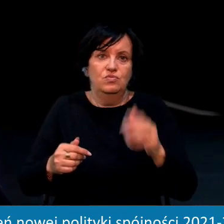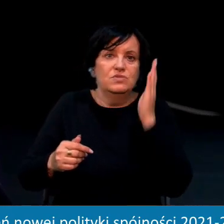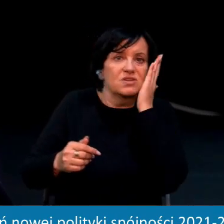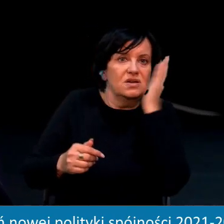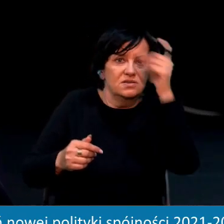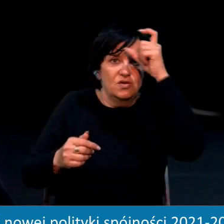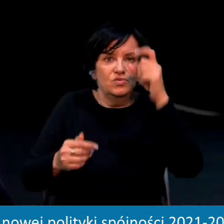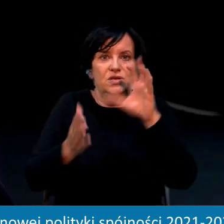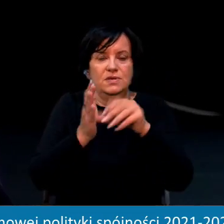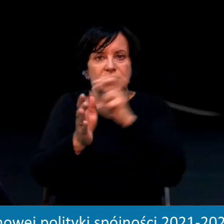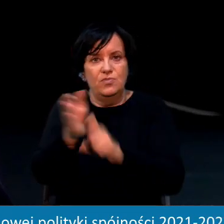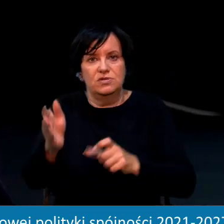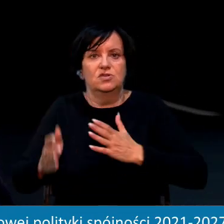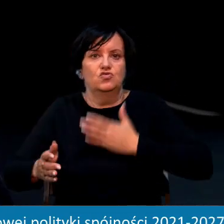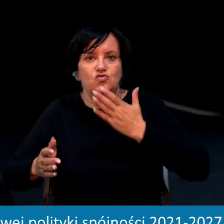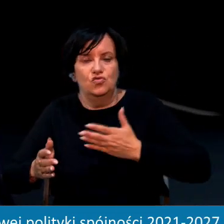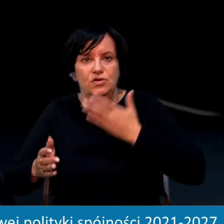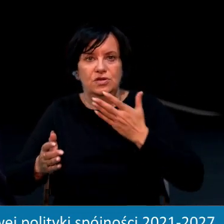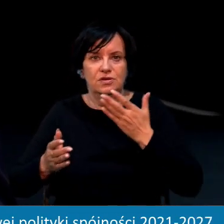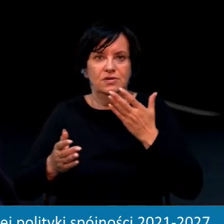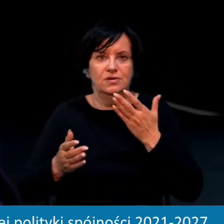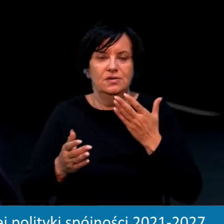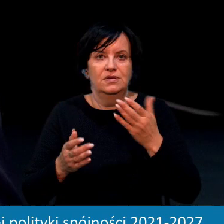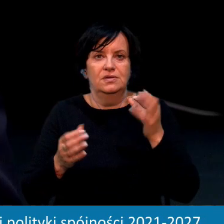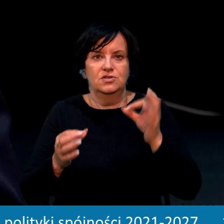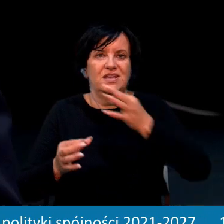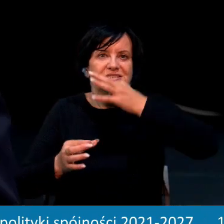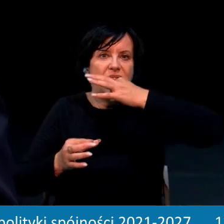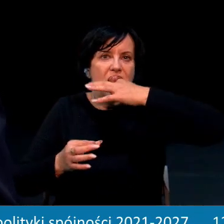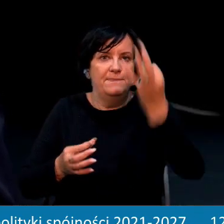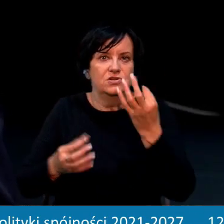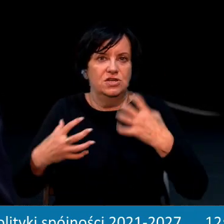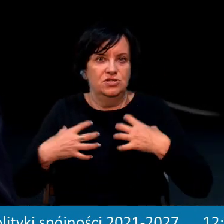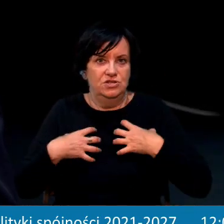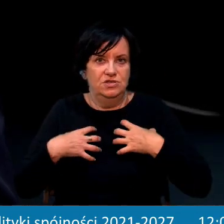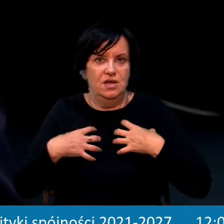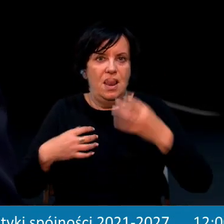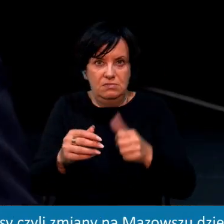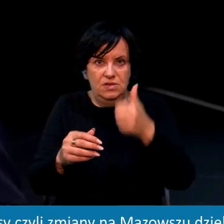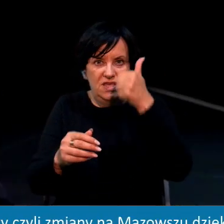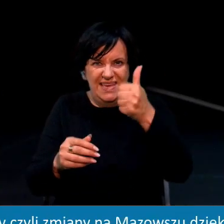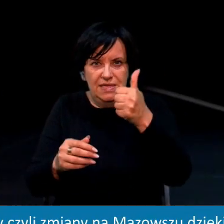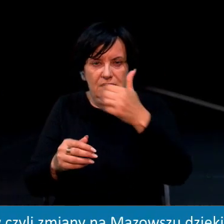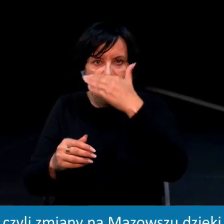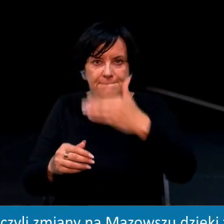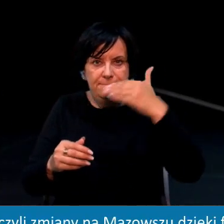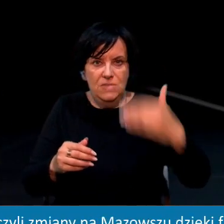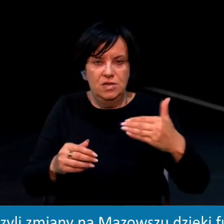mieszkańcy odczuwali lepszy komfort życia w tym mieście. Proszę